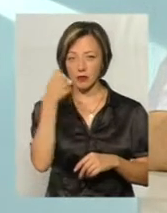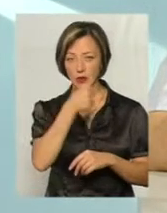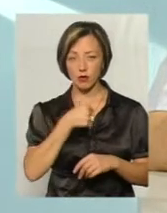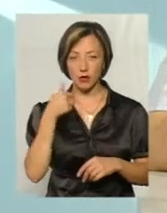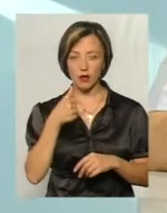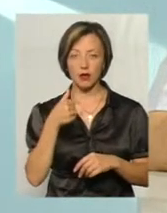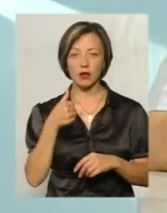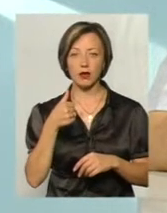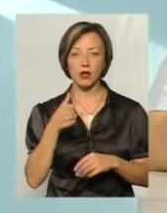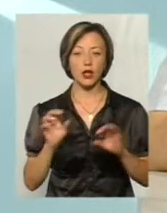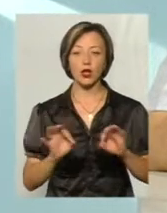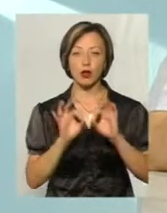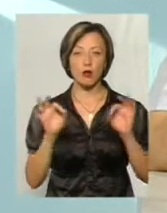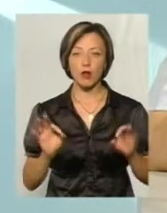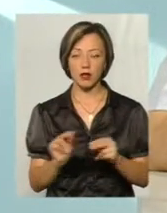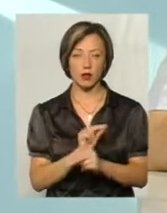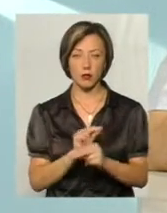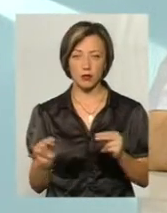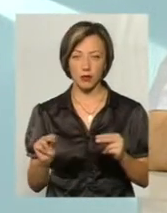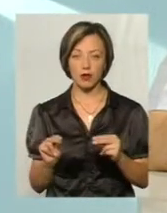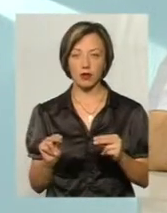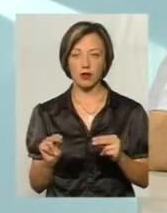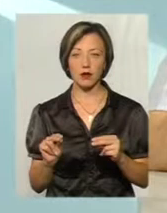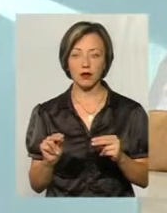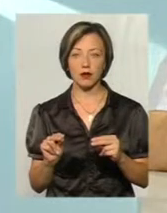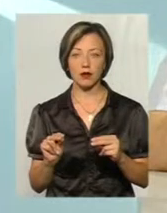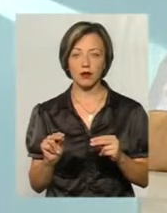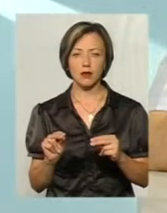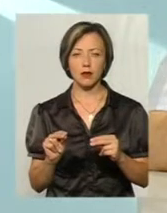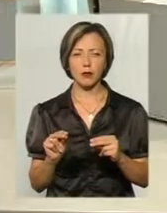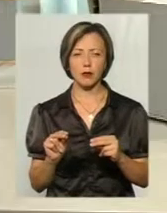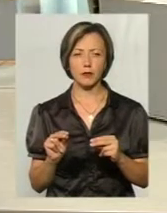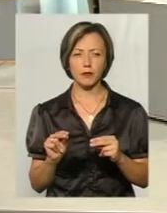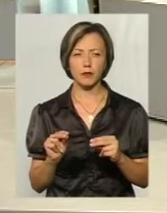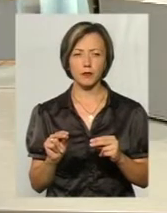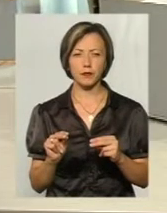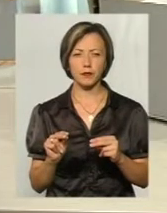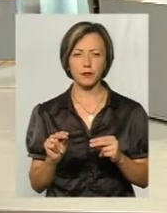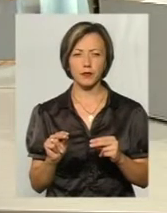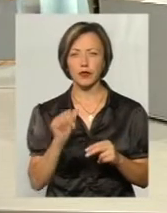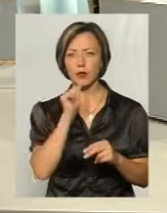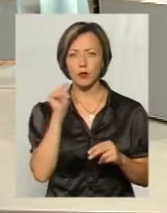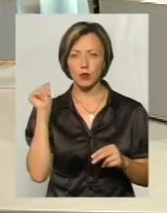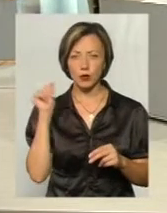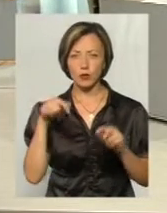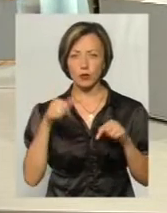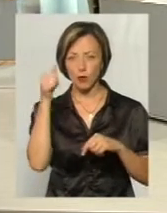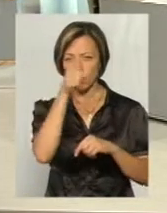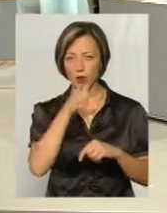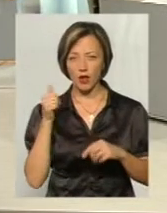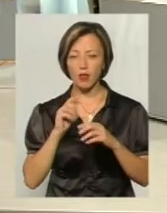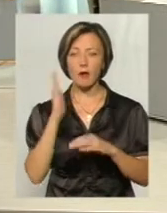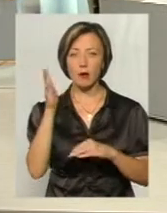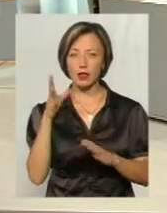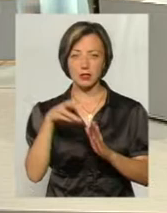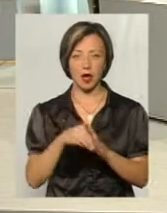20 дороги, теж ніхто не ремонтував. І в планах воно ні в торік, ні в цьому року, ні на майбутнє не закладено. Ну